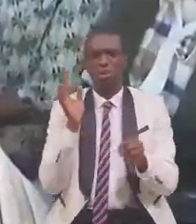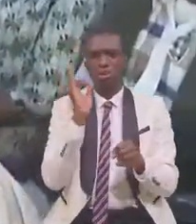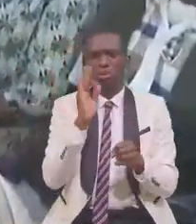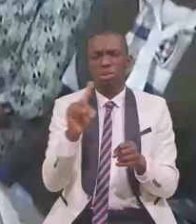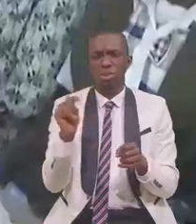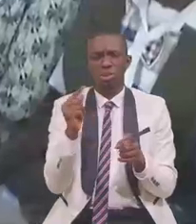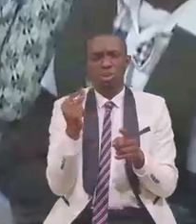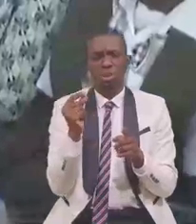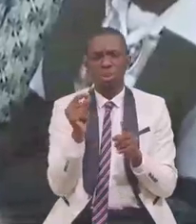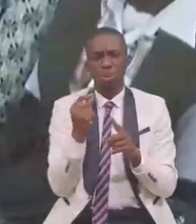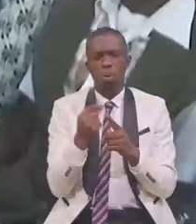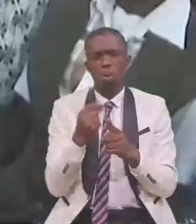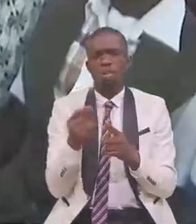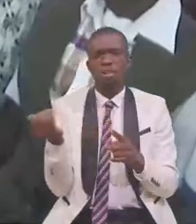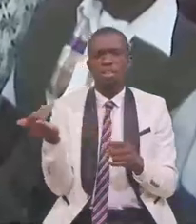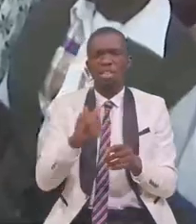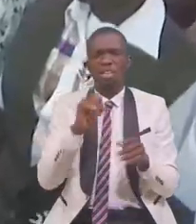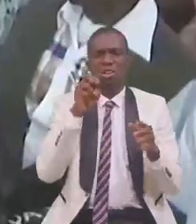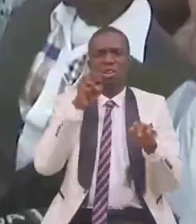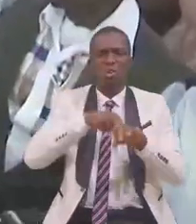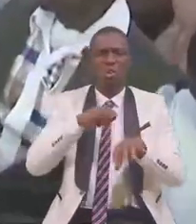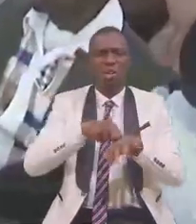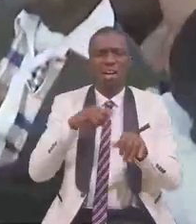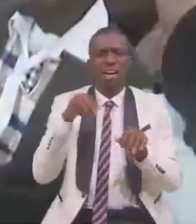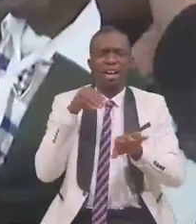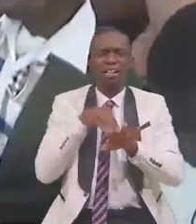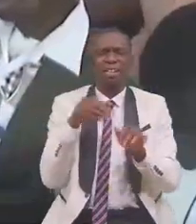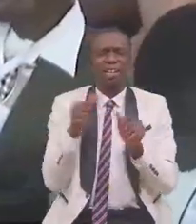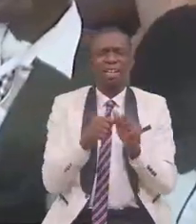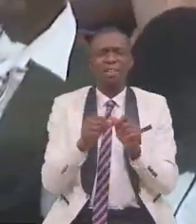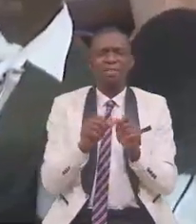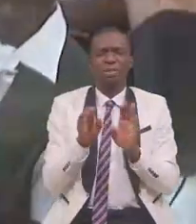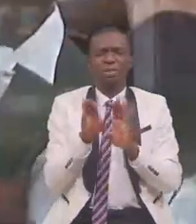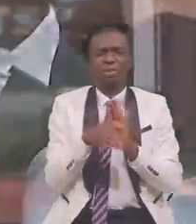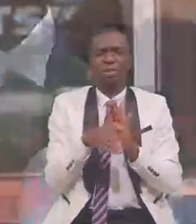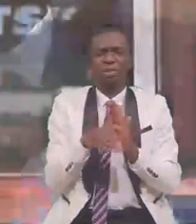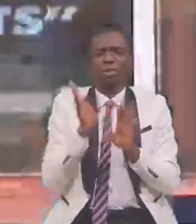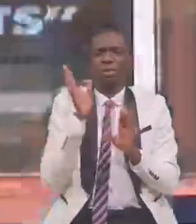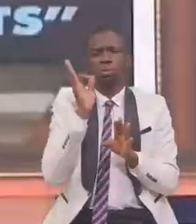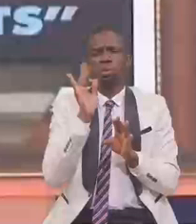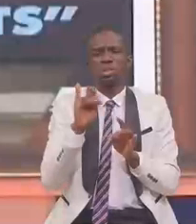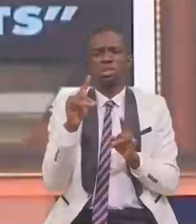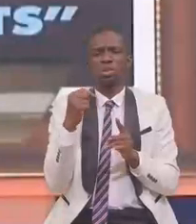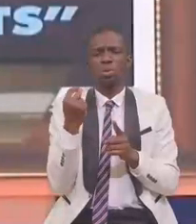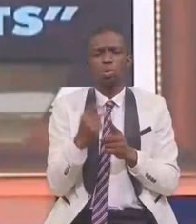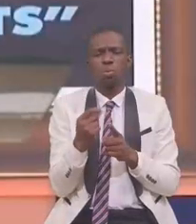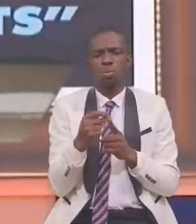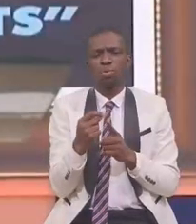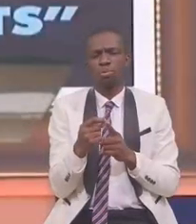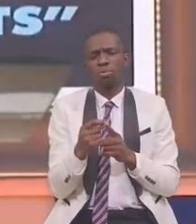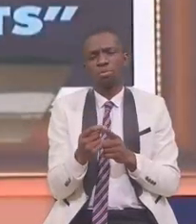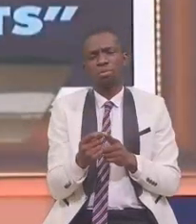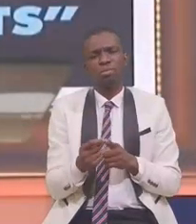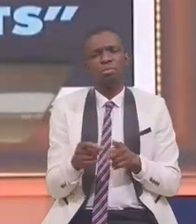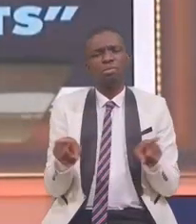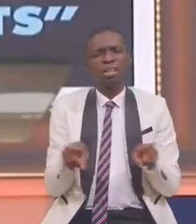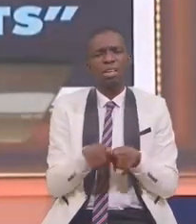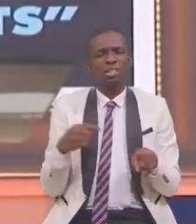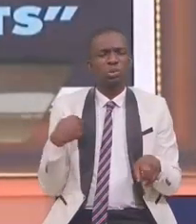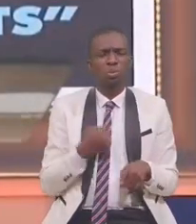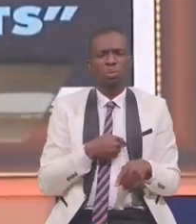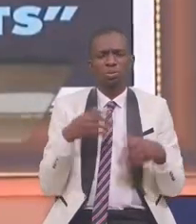Ils allaient vers et dans les rues et ils prêchaient la parole. C'est merveilleux d'être ensemble à l'étude biblique. Mais après l'étude biblique, nous